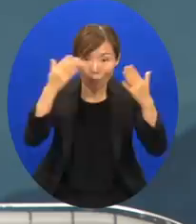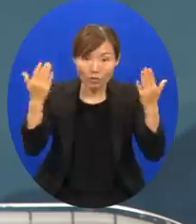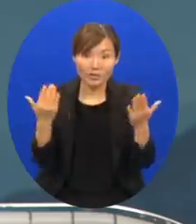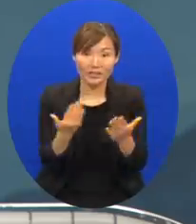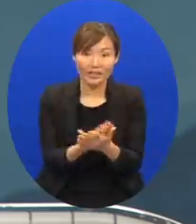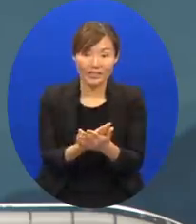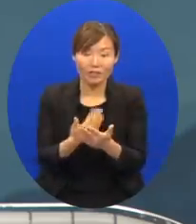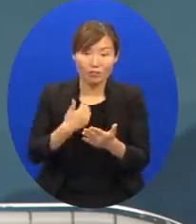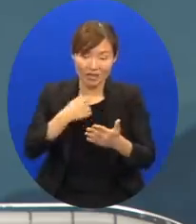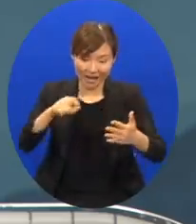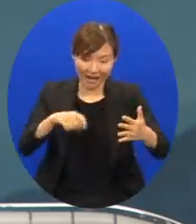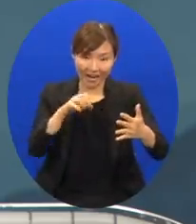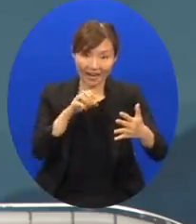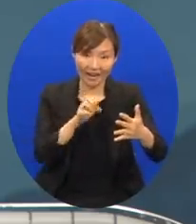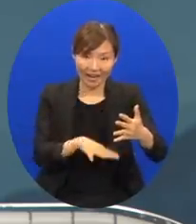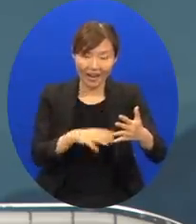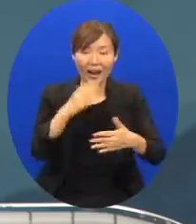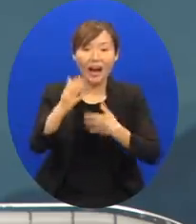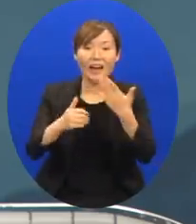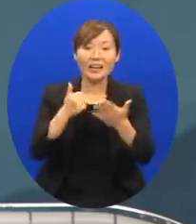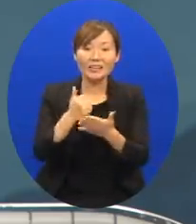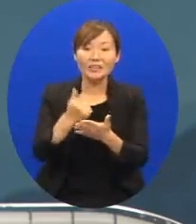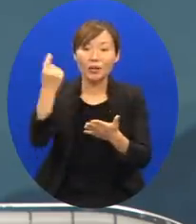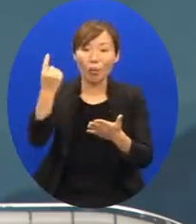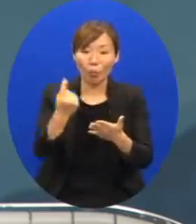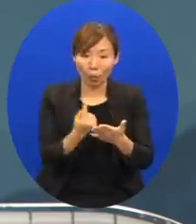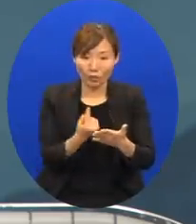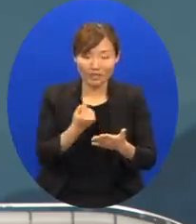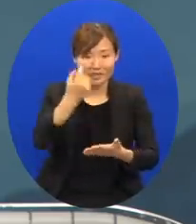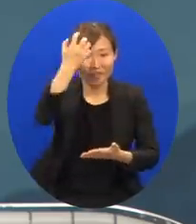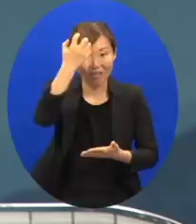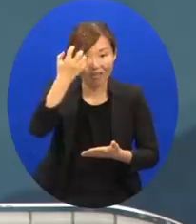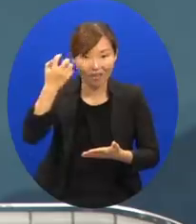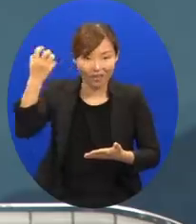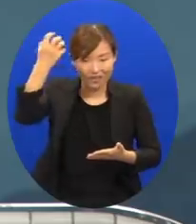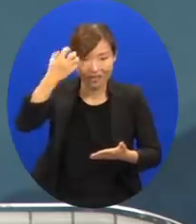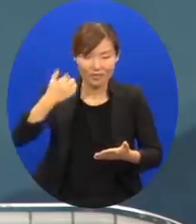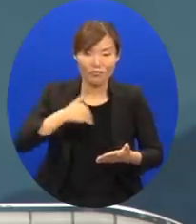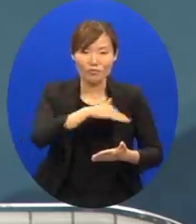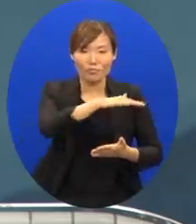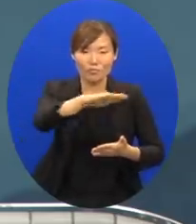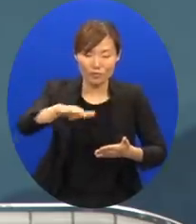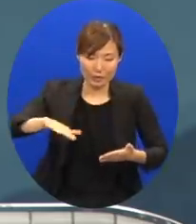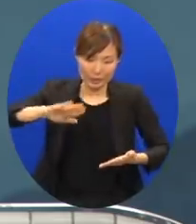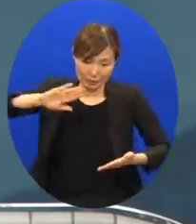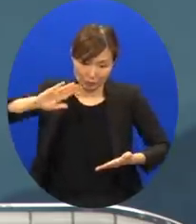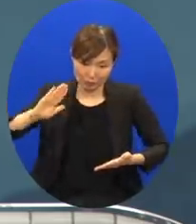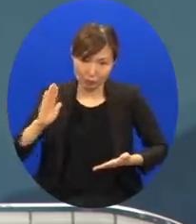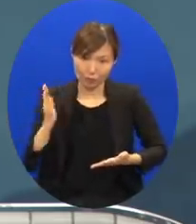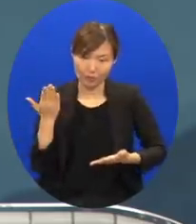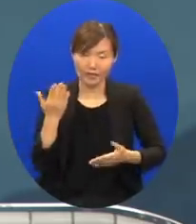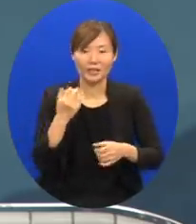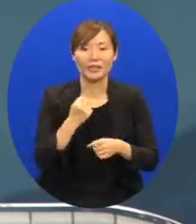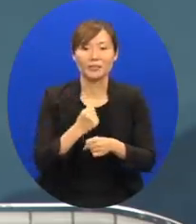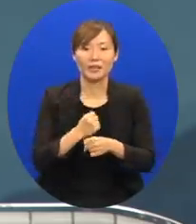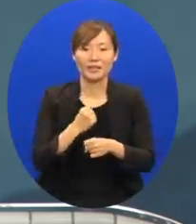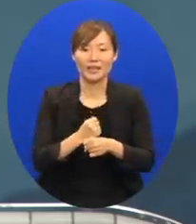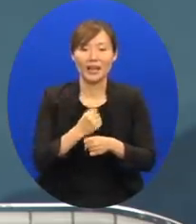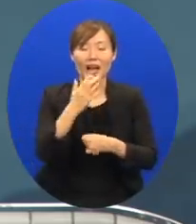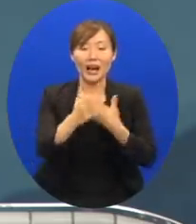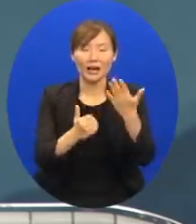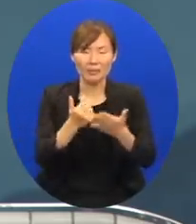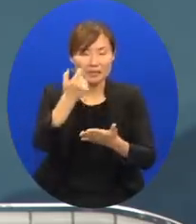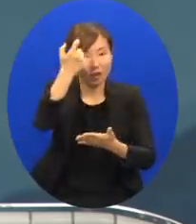우리 안에 하나님께로 운영이 우리를 우리 되게 만드는 것입니다 하나님의